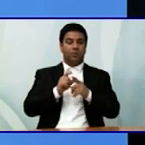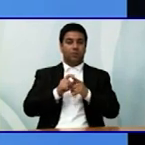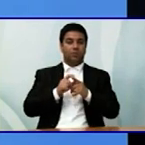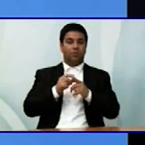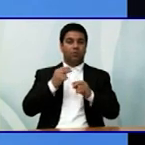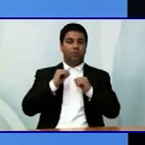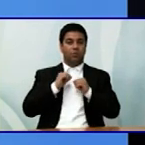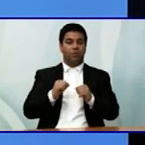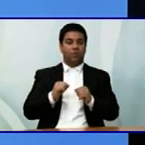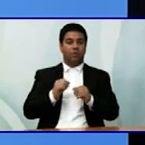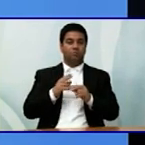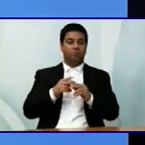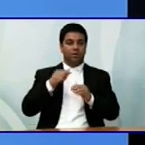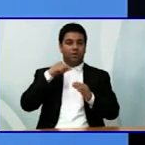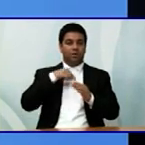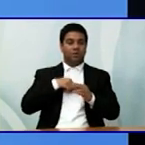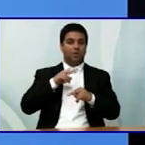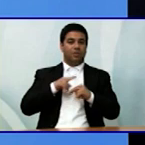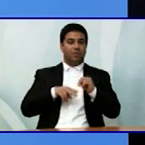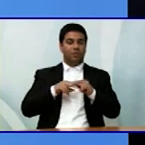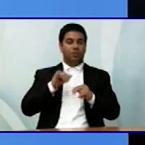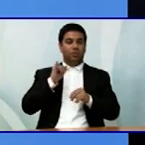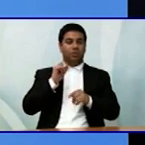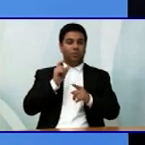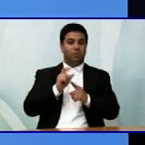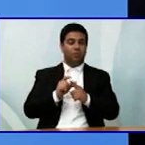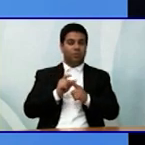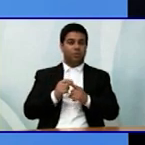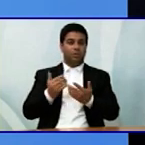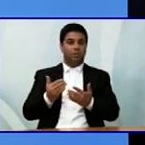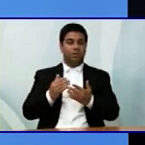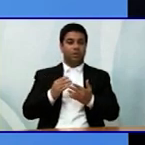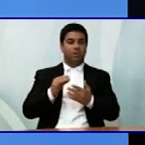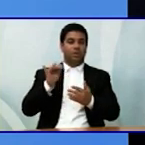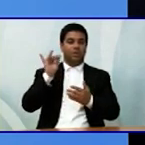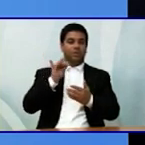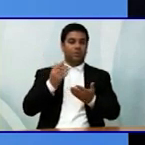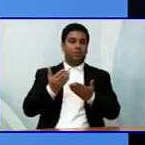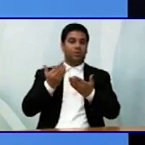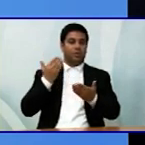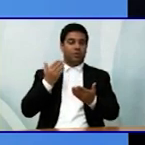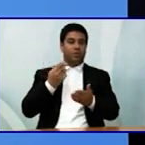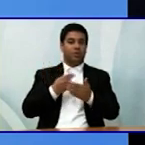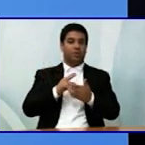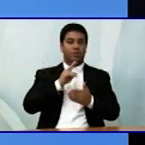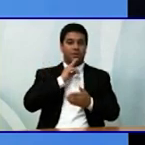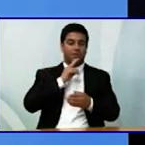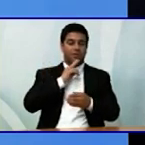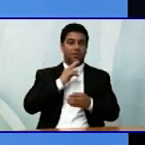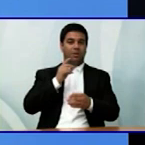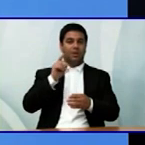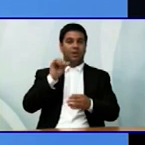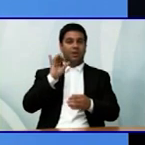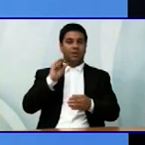qudrat, ruhiy dalda, yomon so'z. Rivoyat: qiz, Luqmon